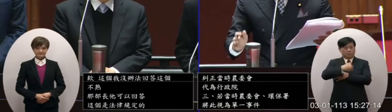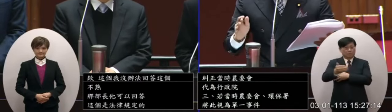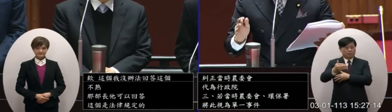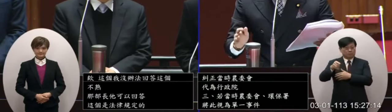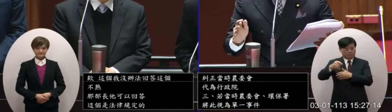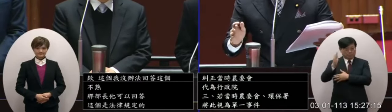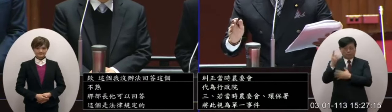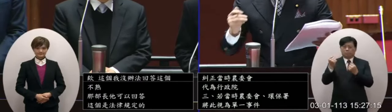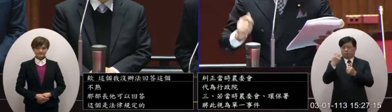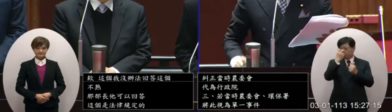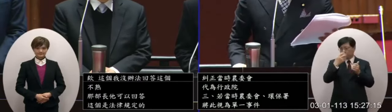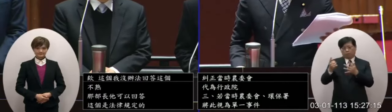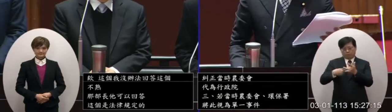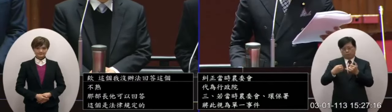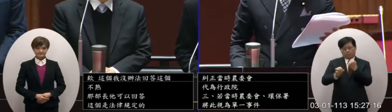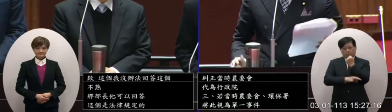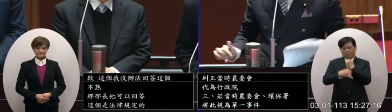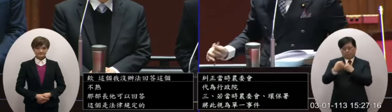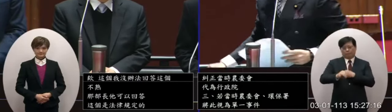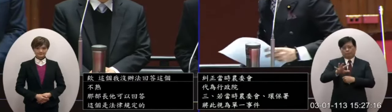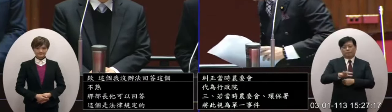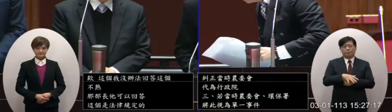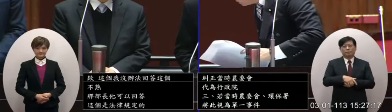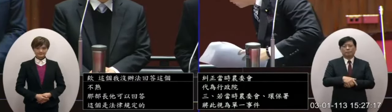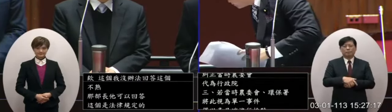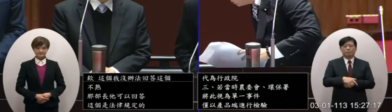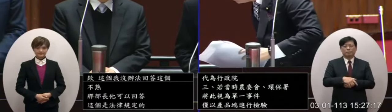政府的管理不当。那